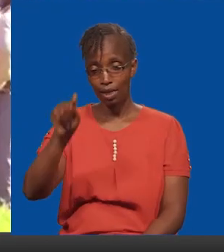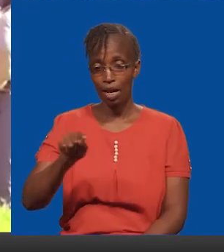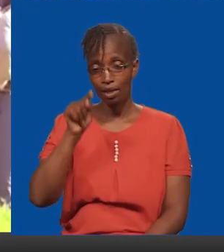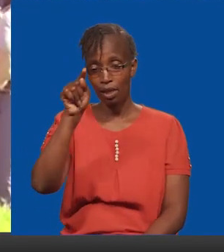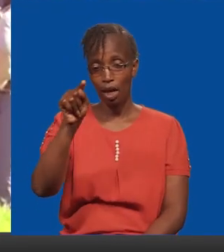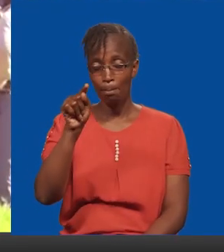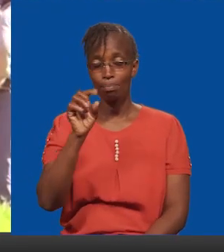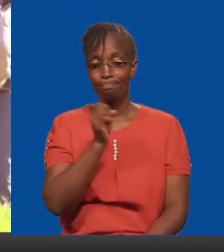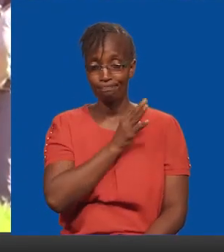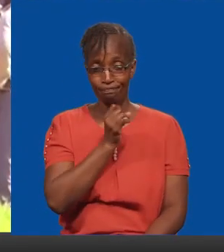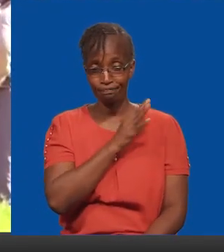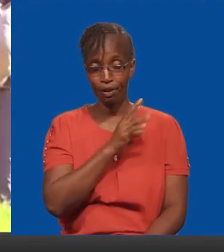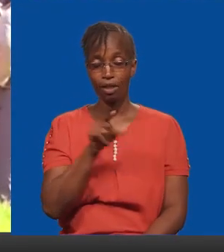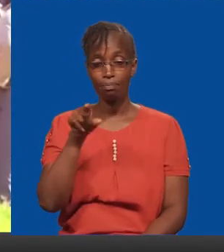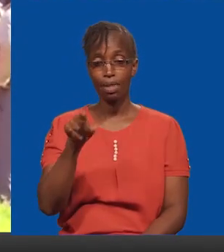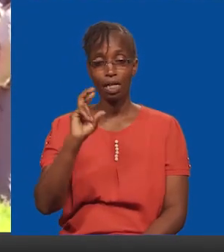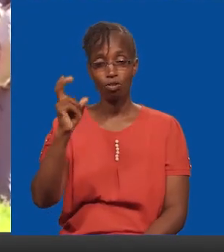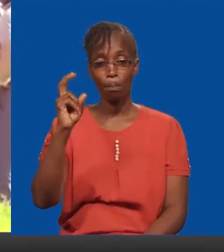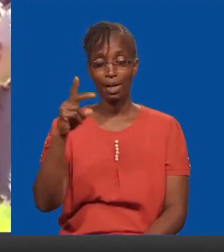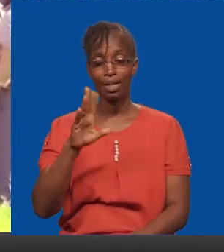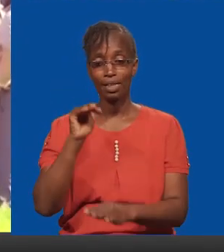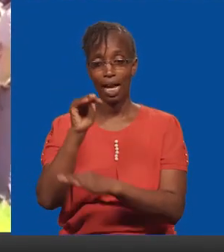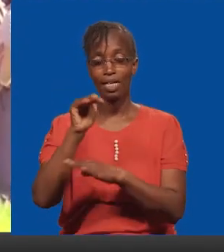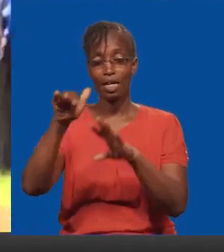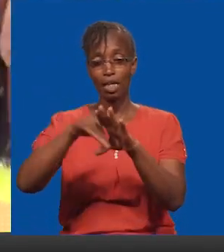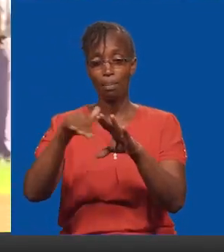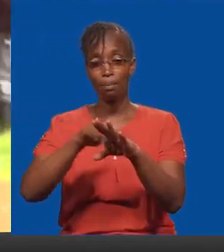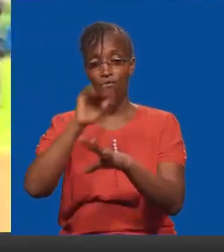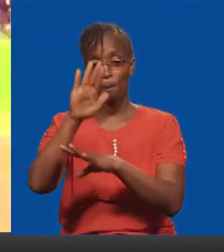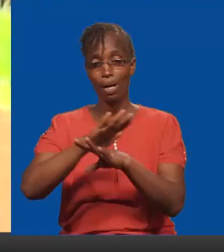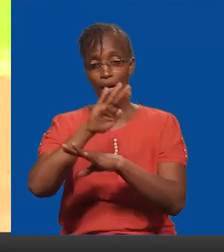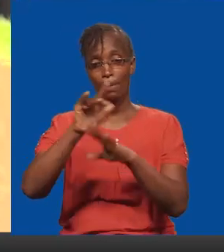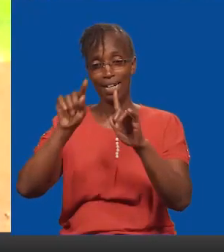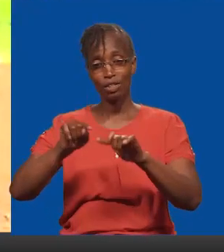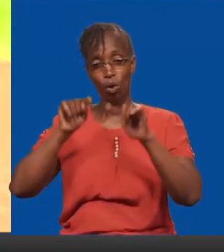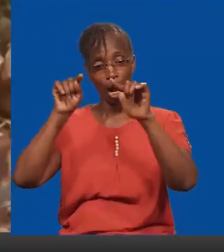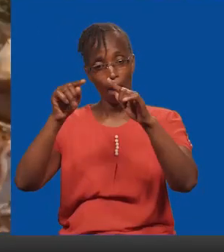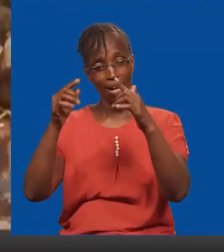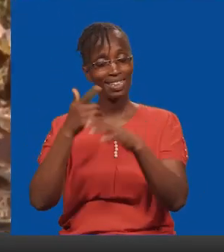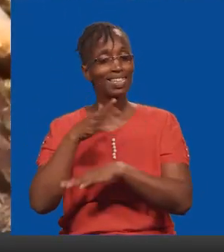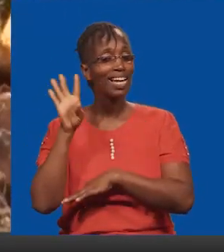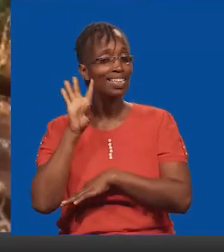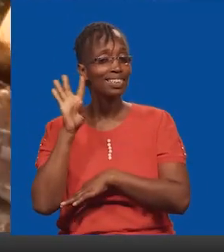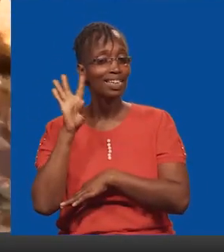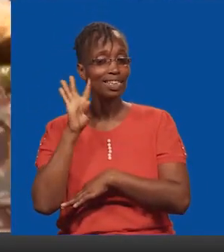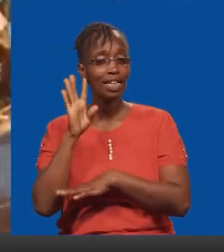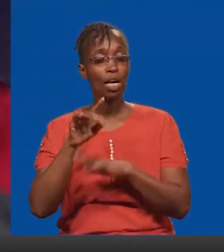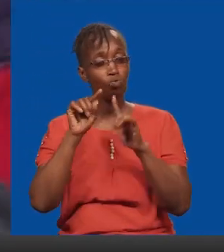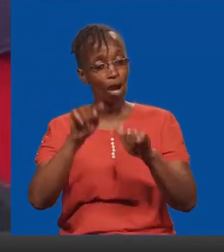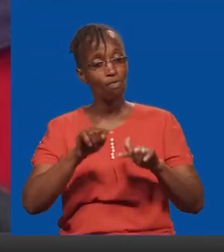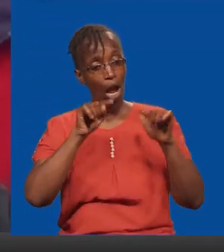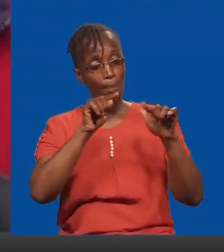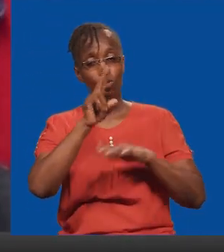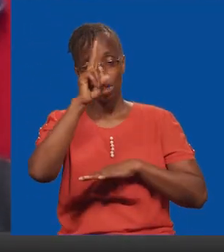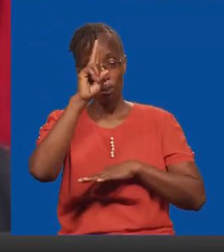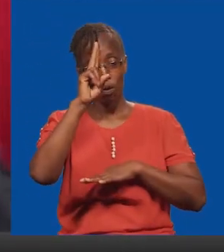Wakazi katika kijiji hicho walijitokeza kulalamikia swala hilo na kumtaka mbunge wa eneo hilo kuingilia kati. Sasa